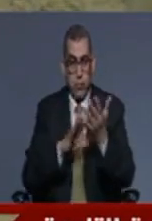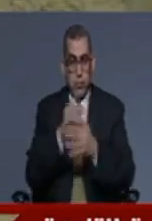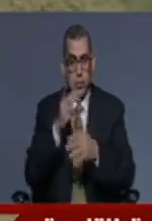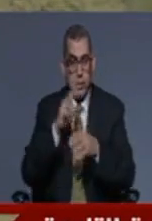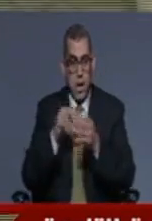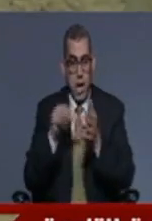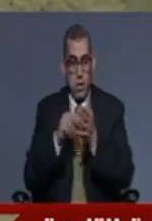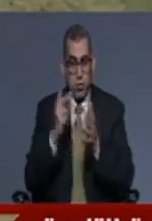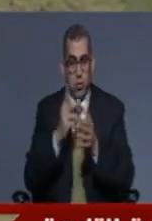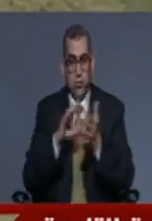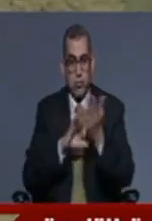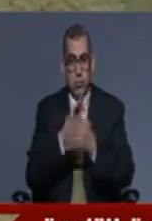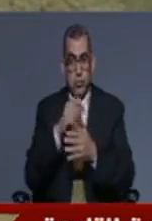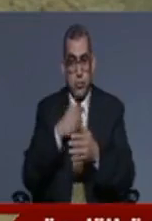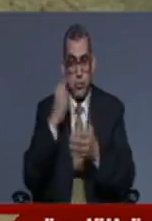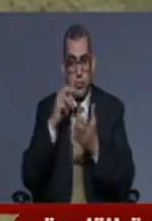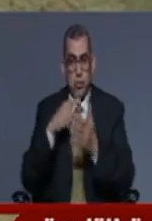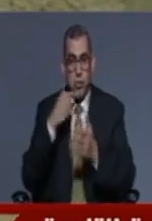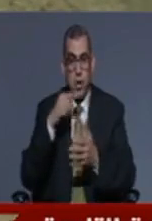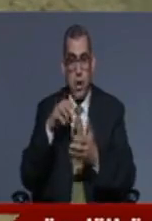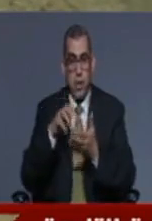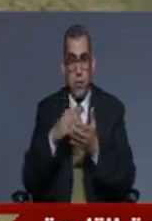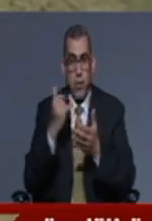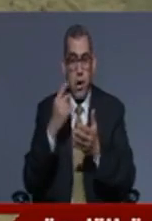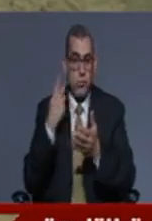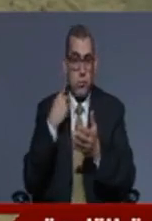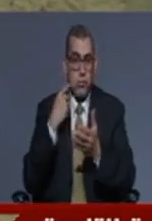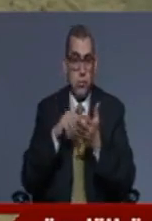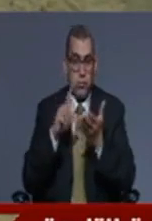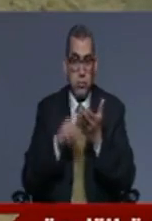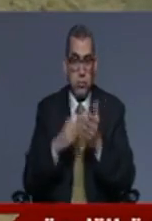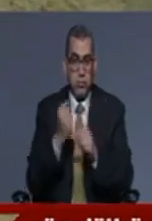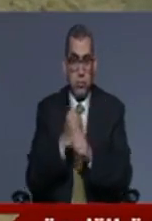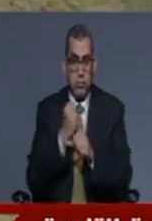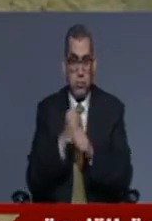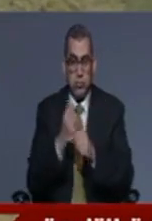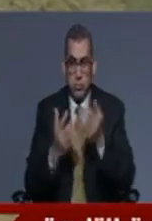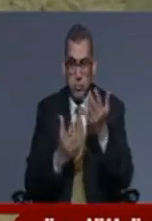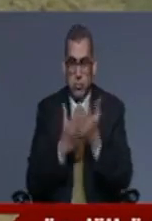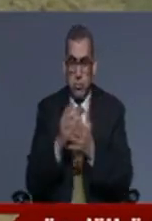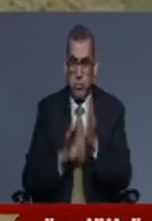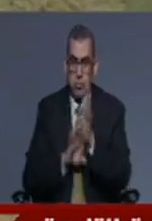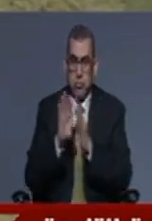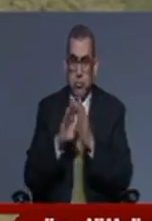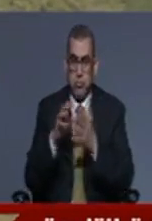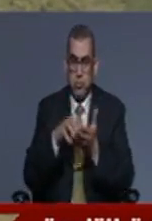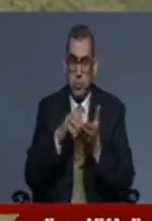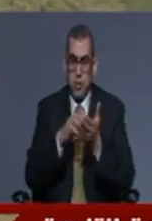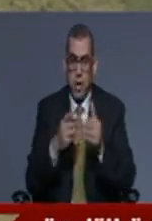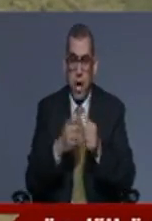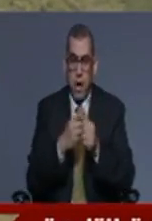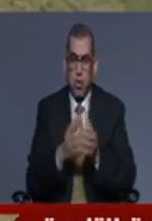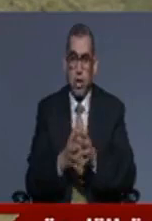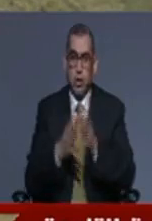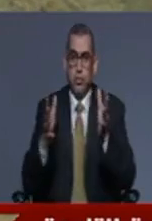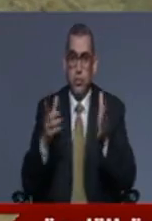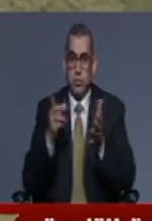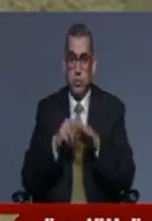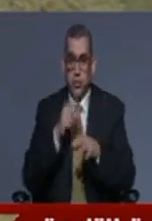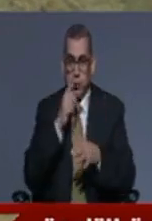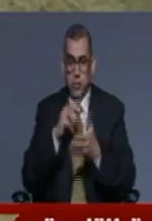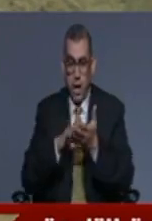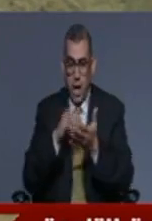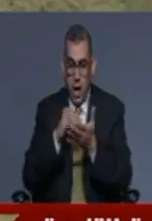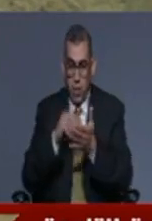بما في ذلك التكرار وعدم الفعالية، لكي يتحقق الفعالية على مستوى أكبر. وفي البداية علينا